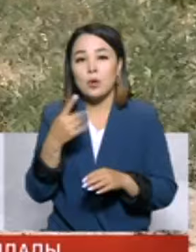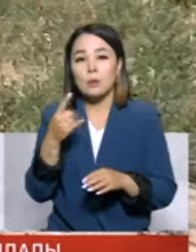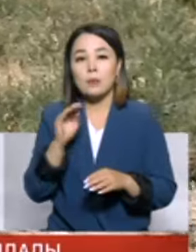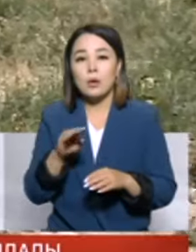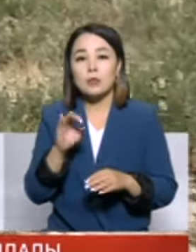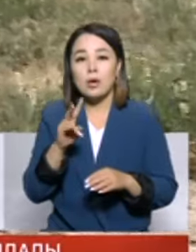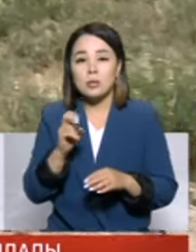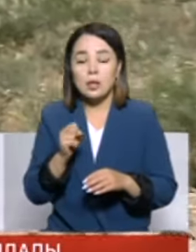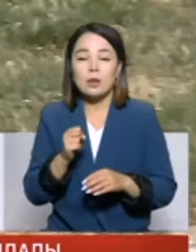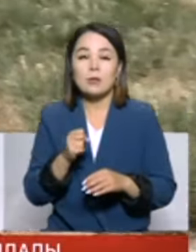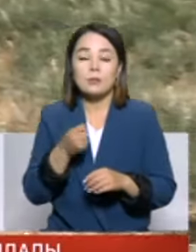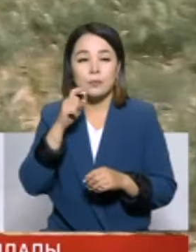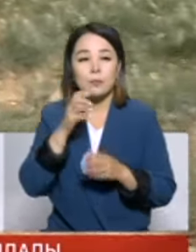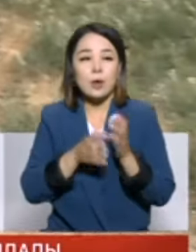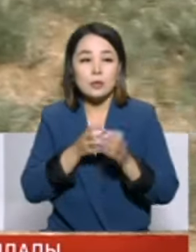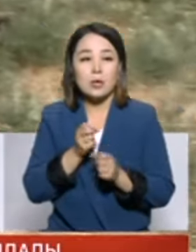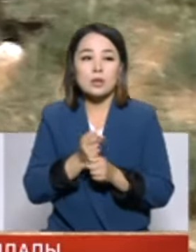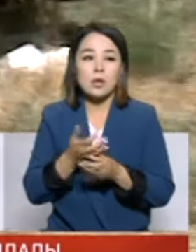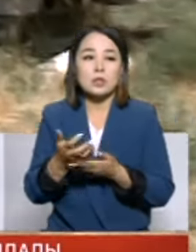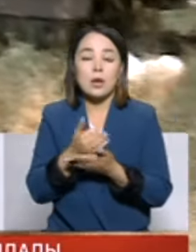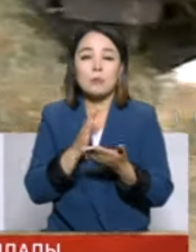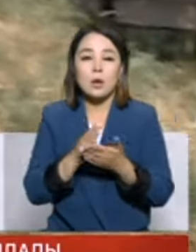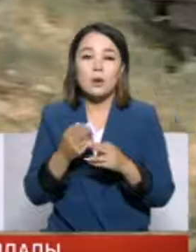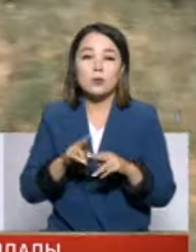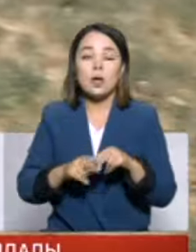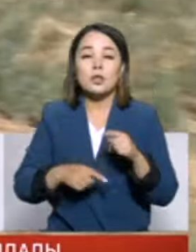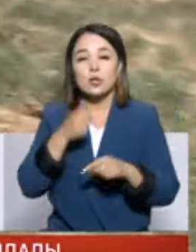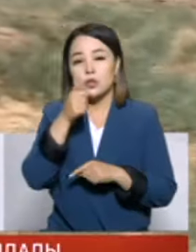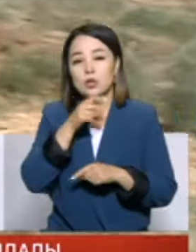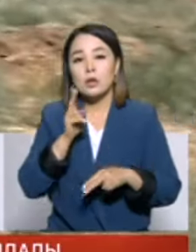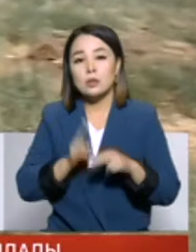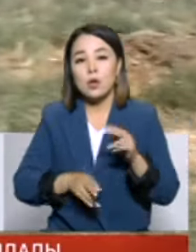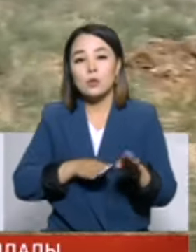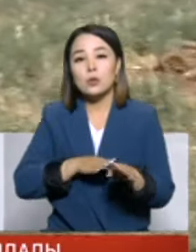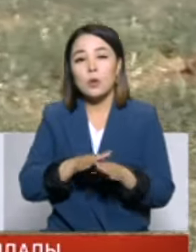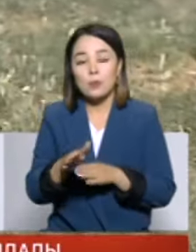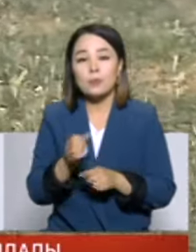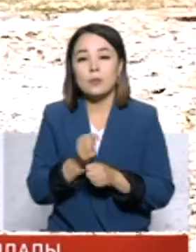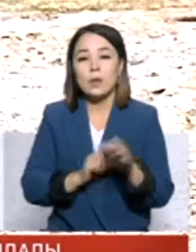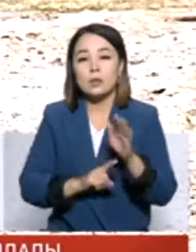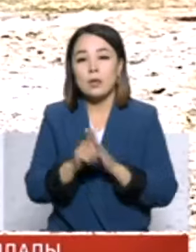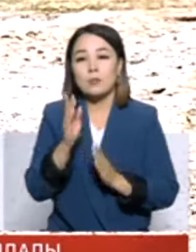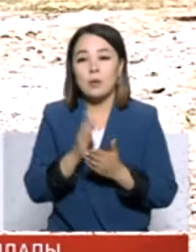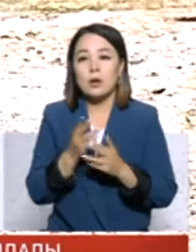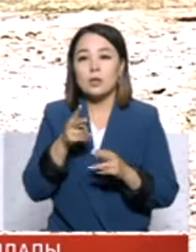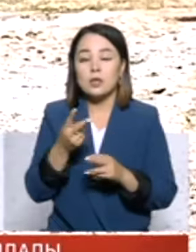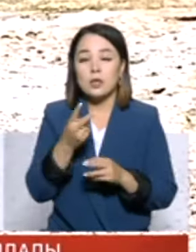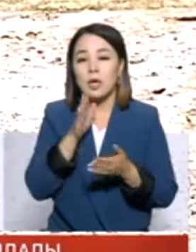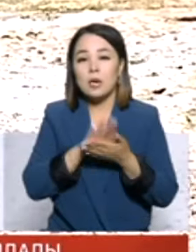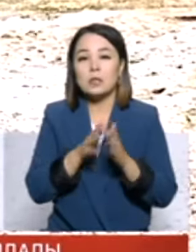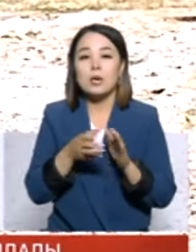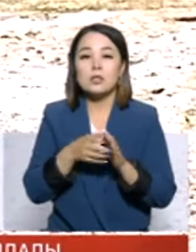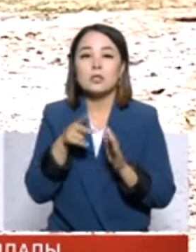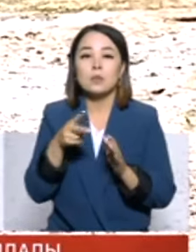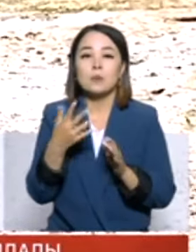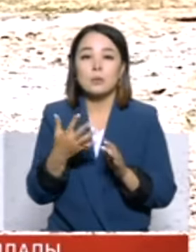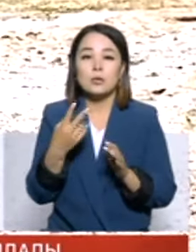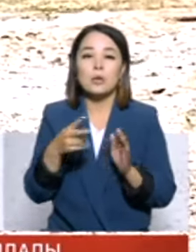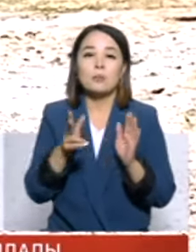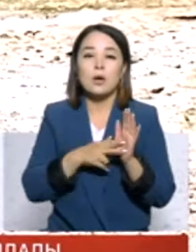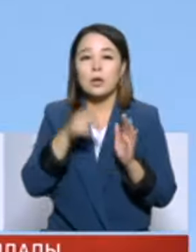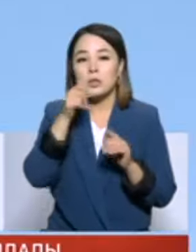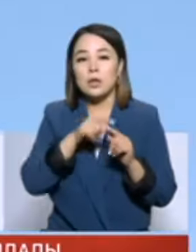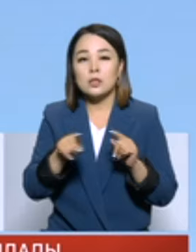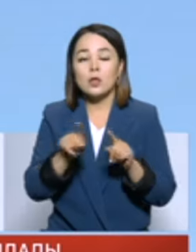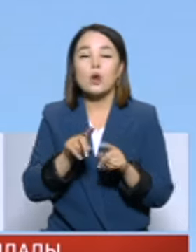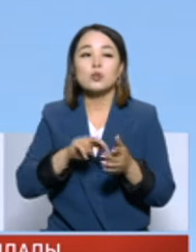мың тонна қызанақ жиналады. Оның құрылысы келер жылы толық аяқталып, іске кіріседі. Ал екінші кезең 2025-2028